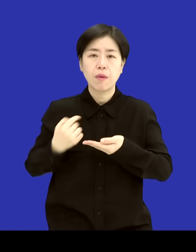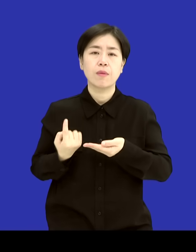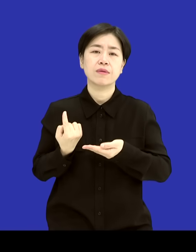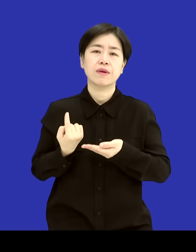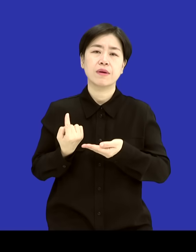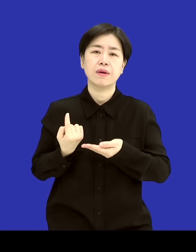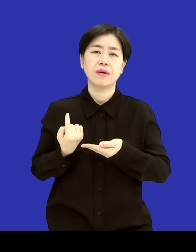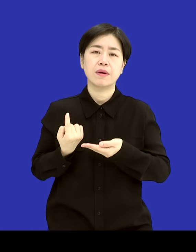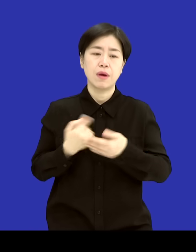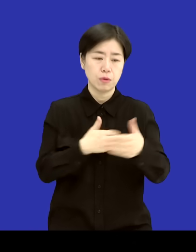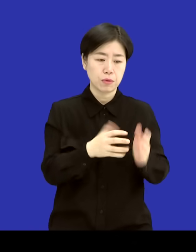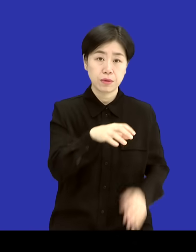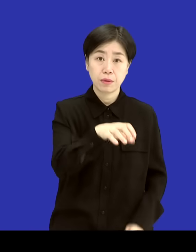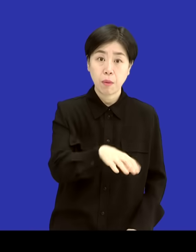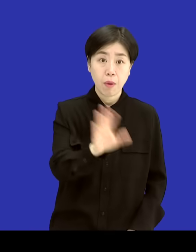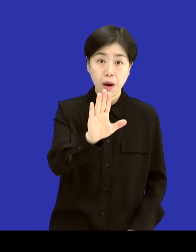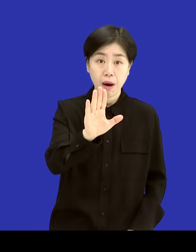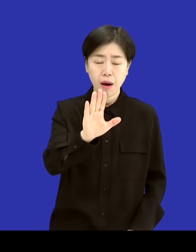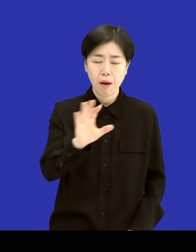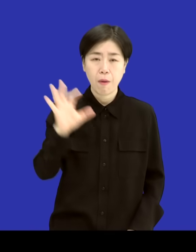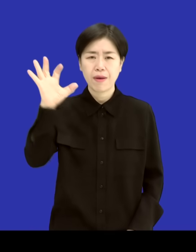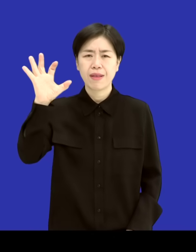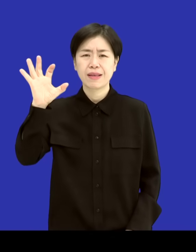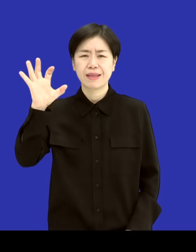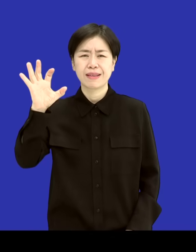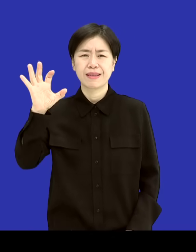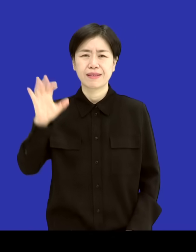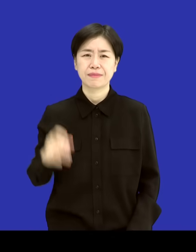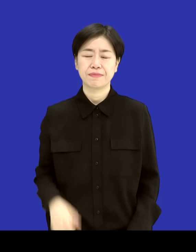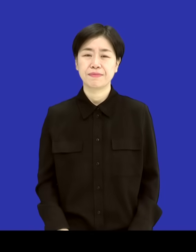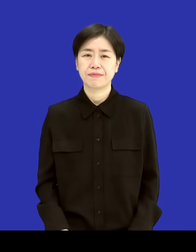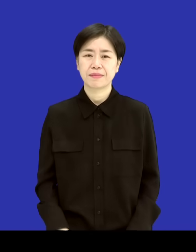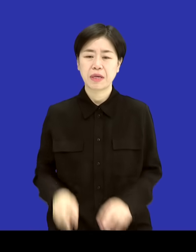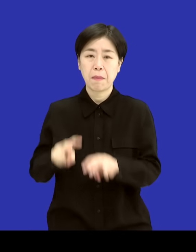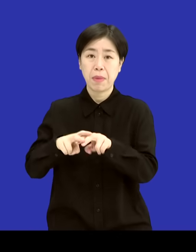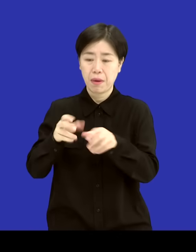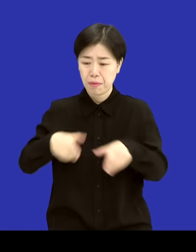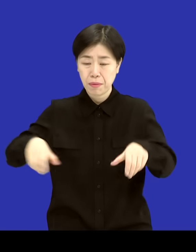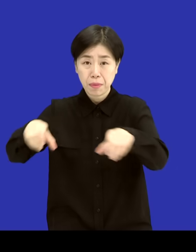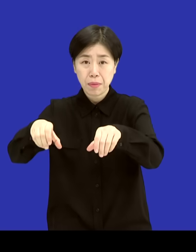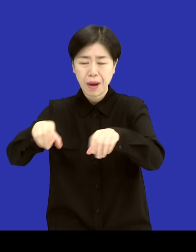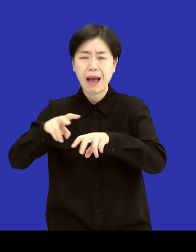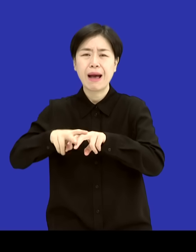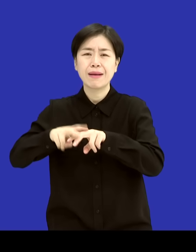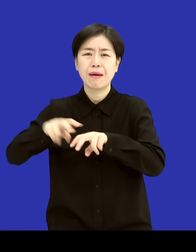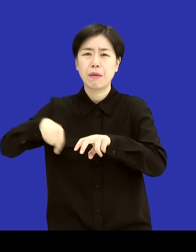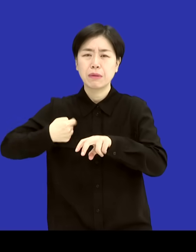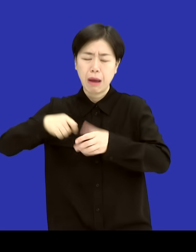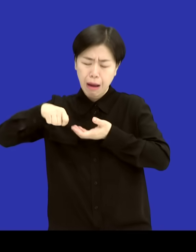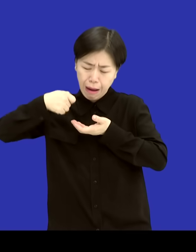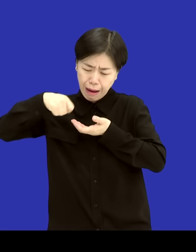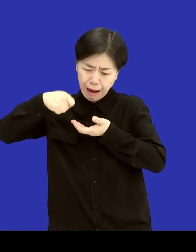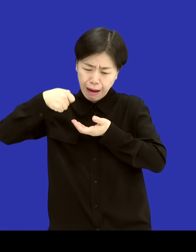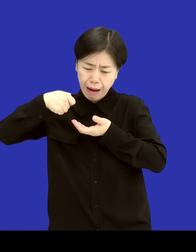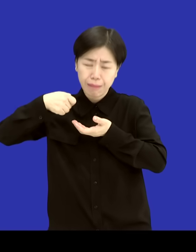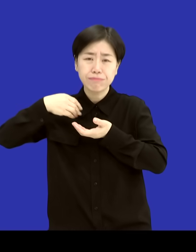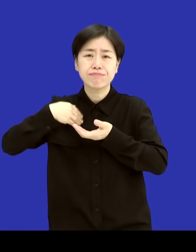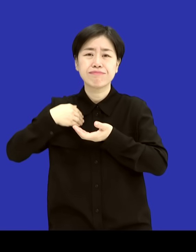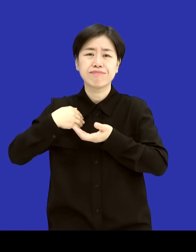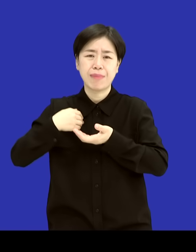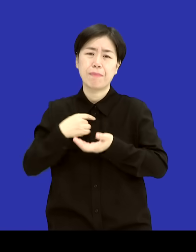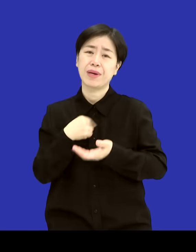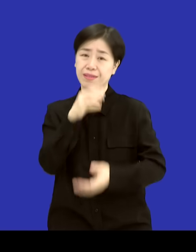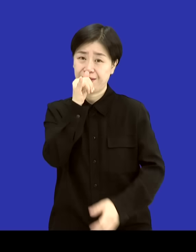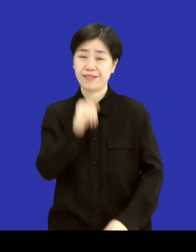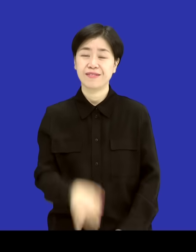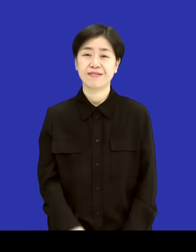화장실 그 변기 위에 이렇게 아이고. 다리 안 보이게 이렇게 좀 올려가지고 마치 아무도 없는 것처럼 해서 이렇게 혼자 밥을 먹고